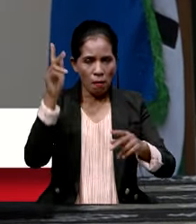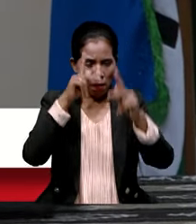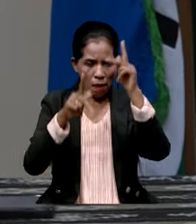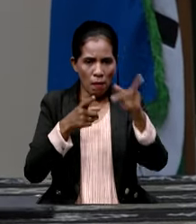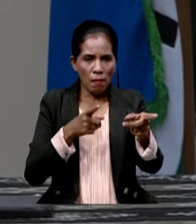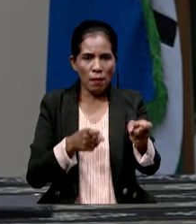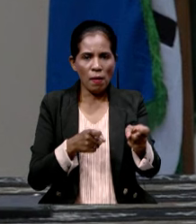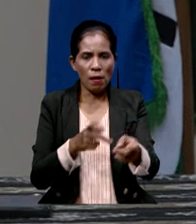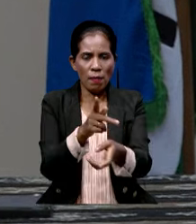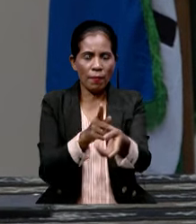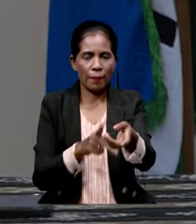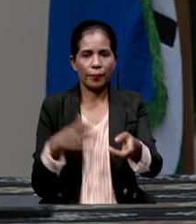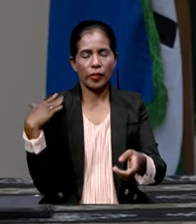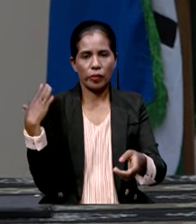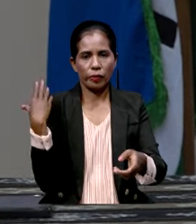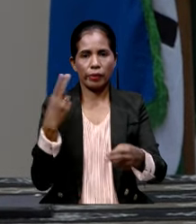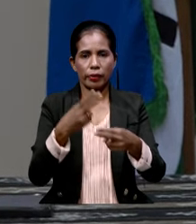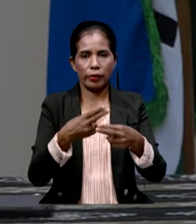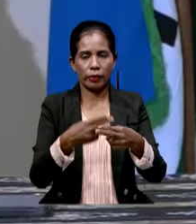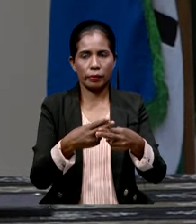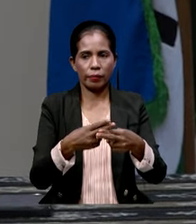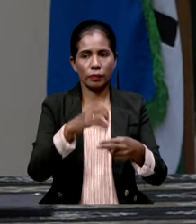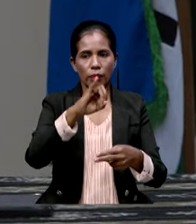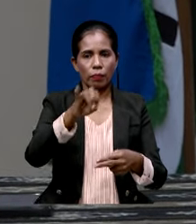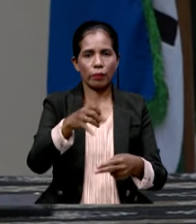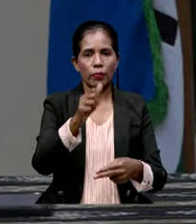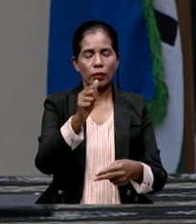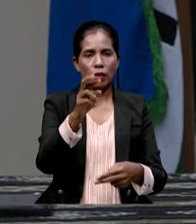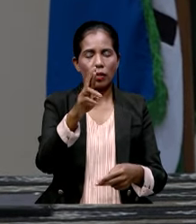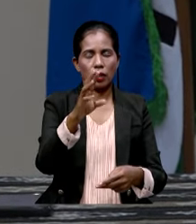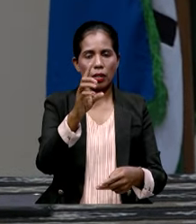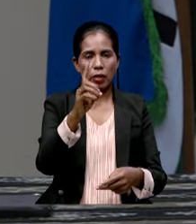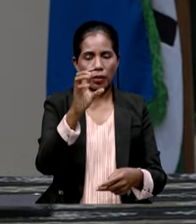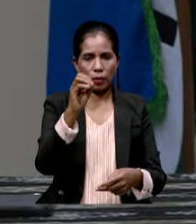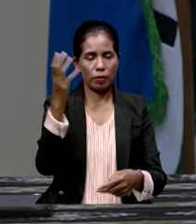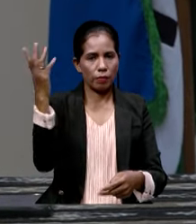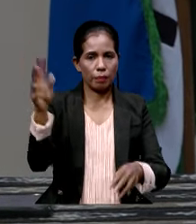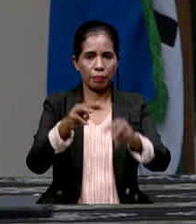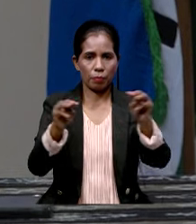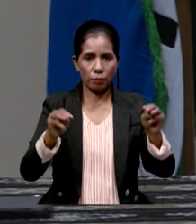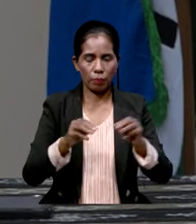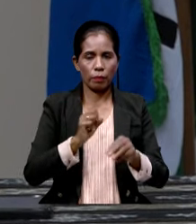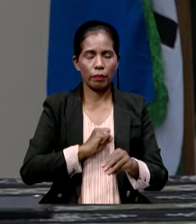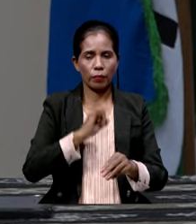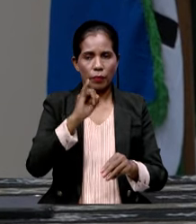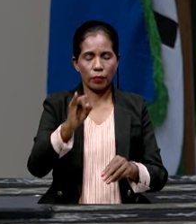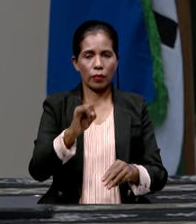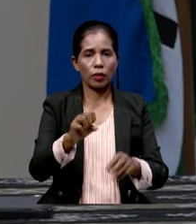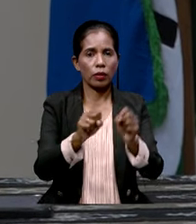kanek joven honaran zardo ihe municipio Covalima suku